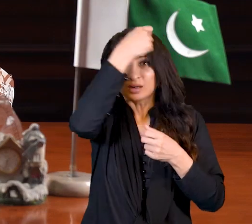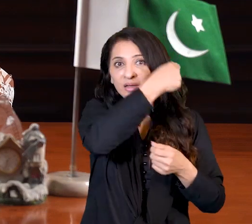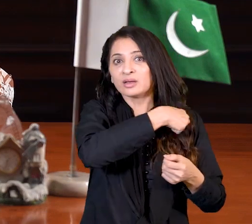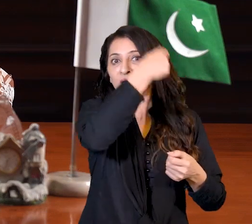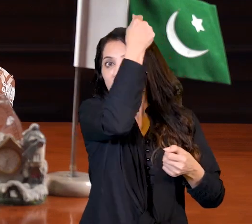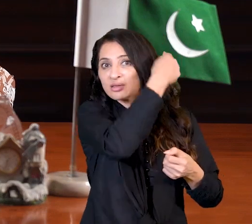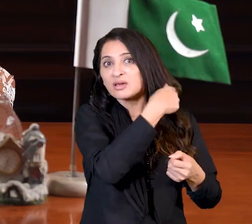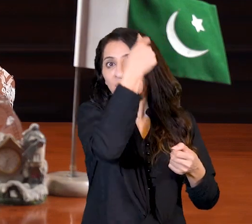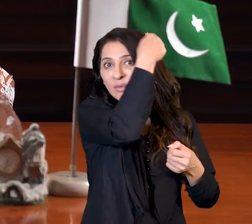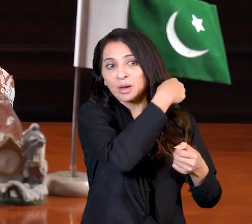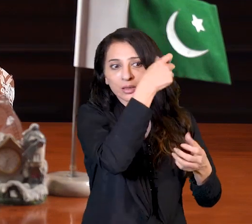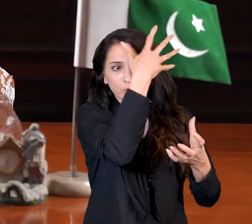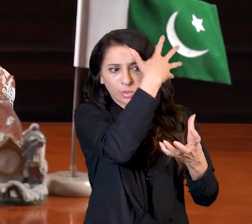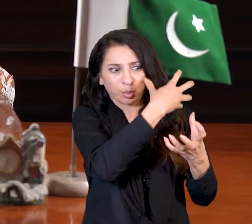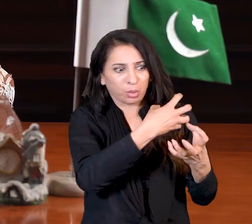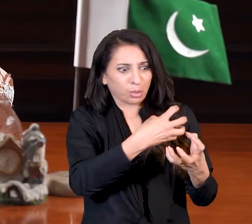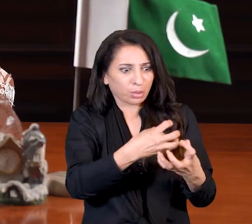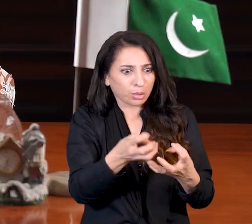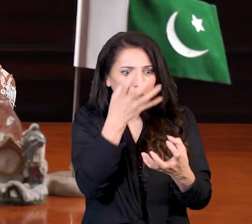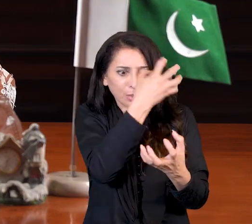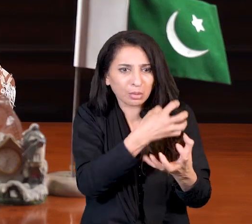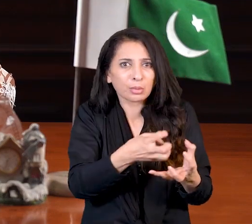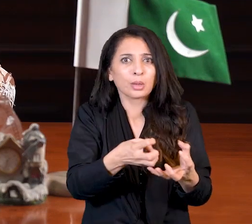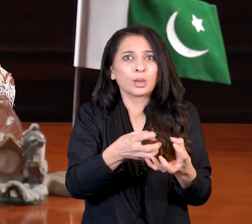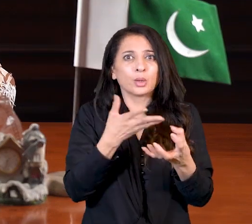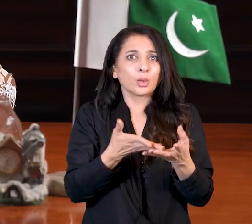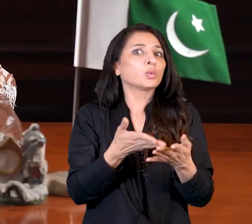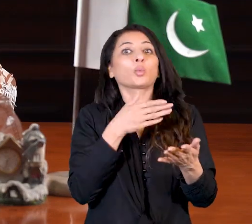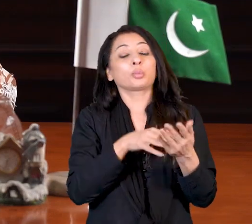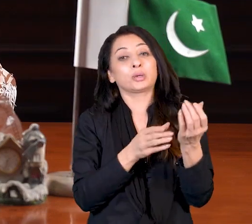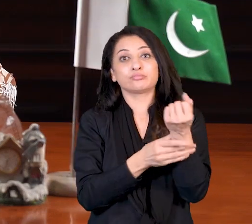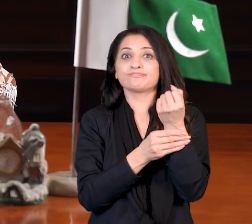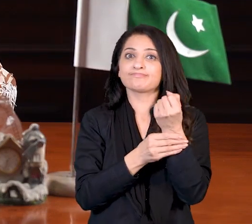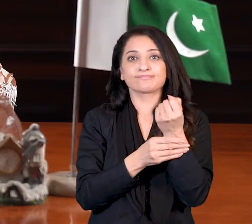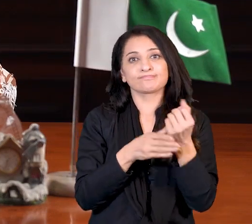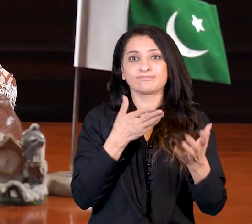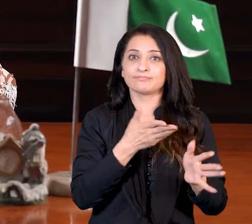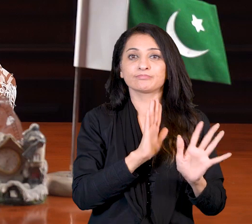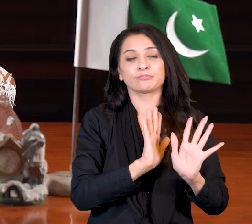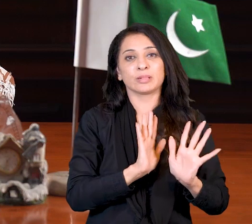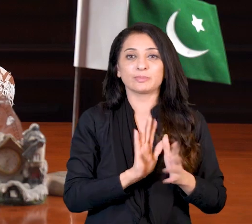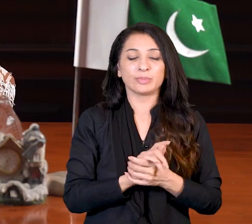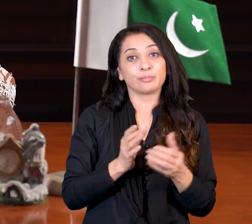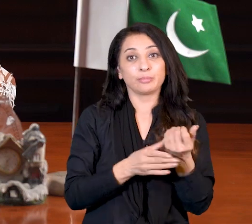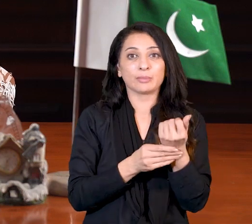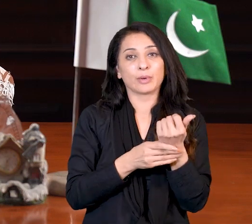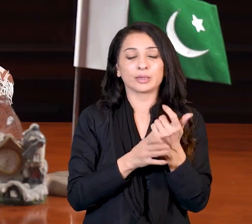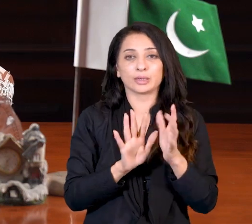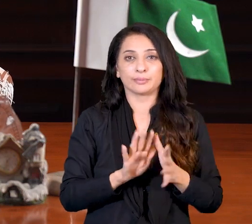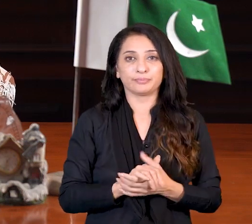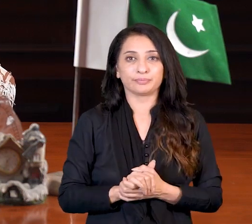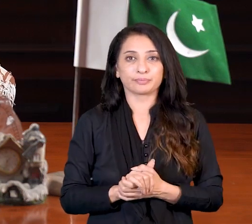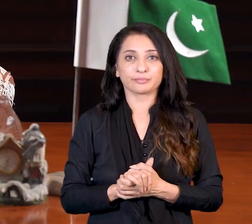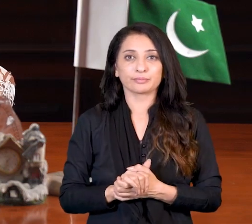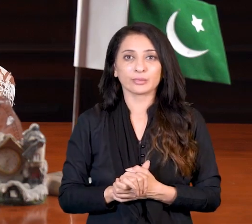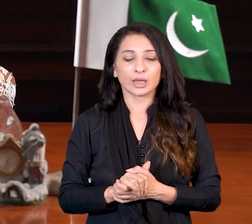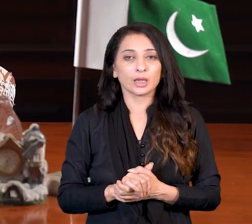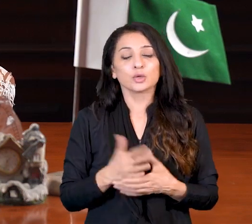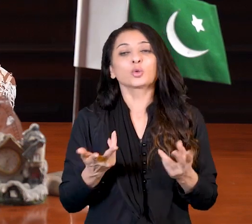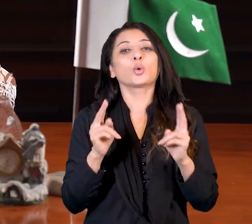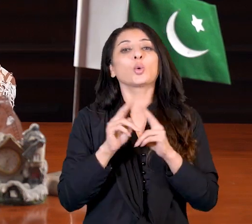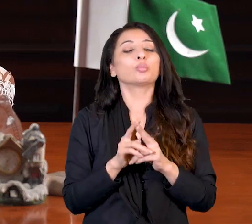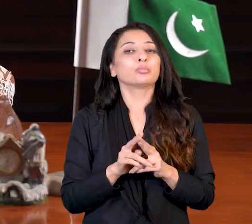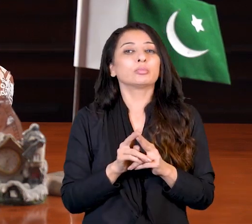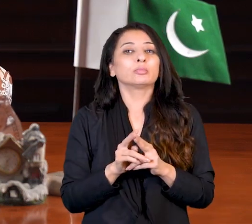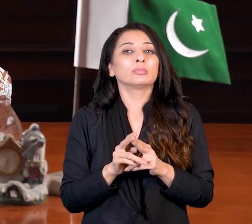बाल गिर के हाथ में आ जाते हैं, तो दैट इज़ समथिंग विच वी लेबल एज एन इशू ऑफ हेयर फॉल। करना क्या होता है जी,